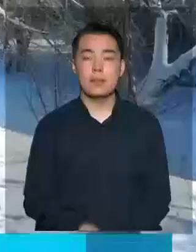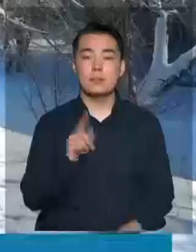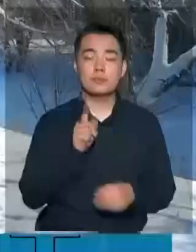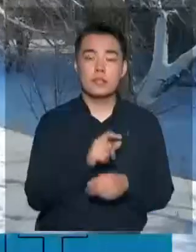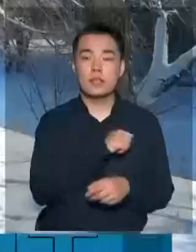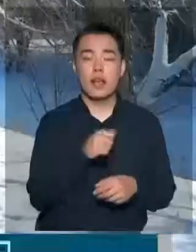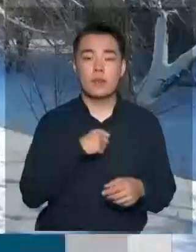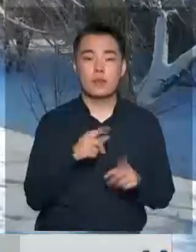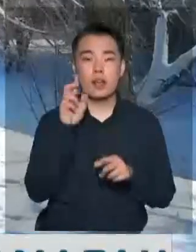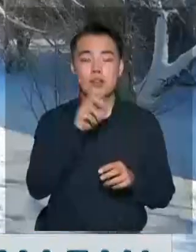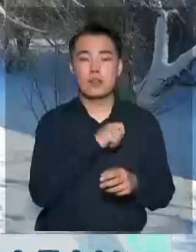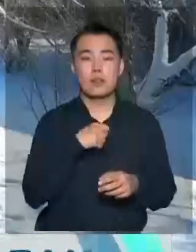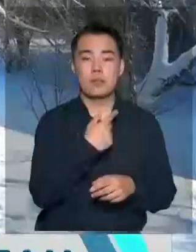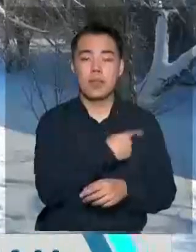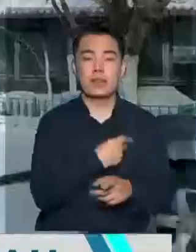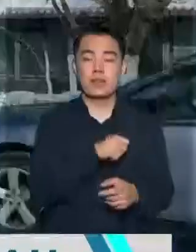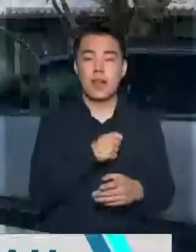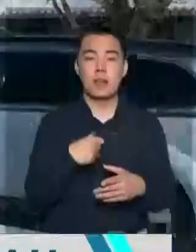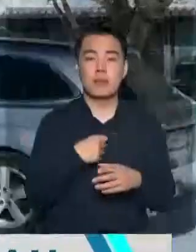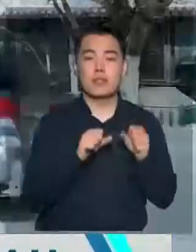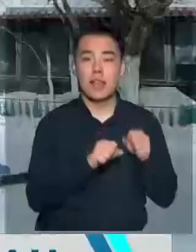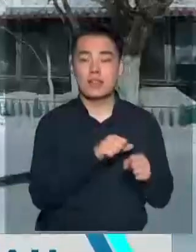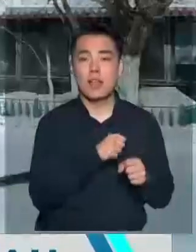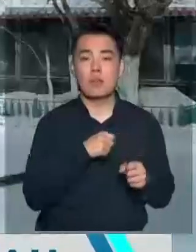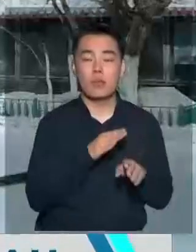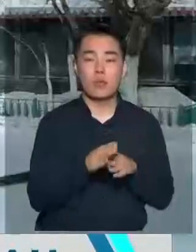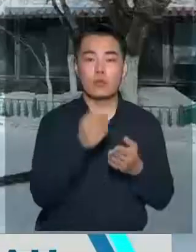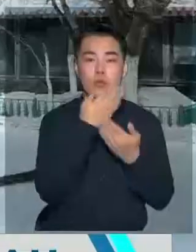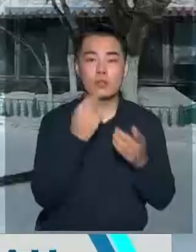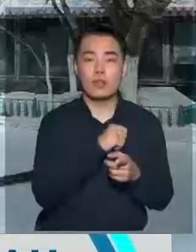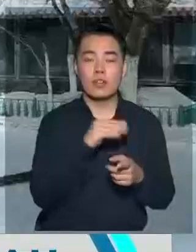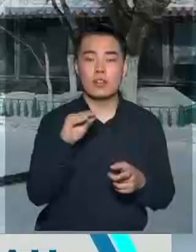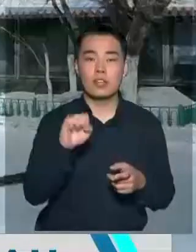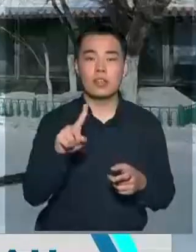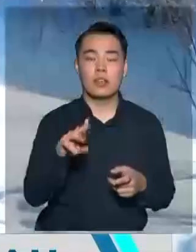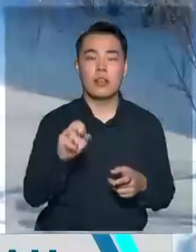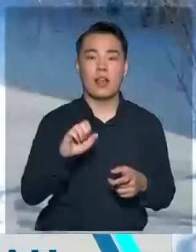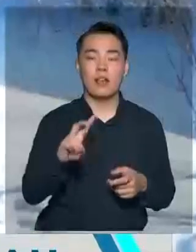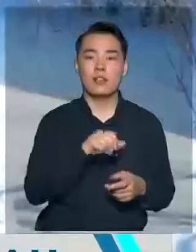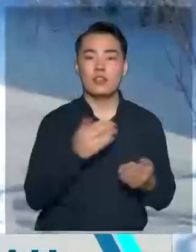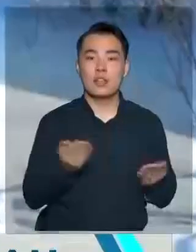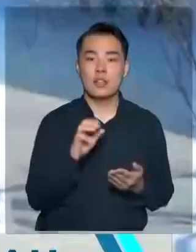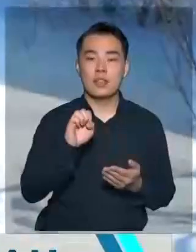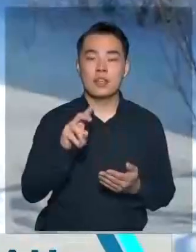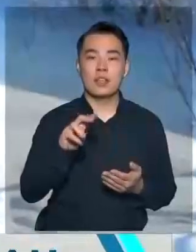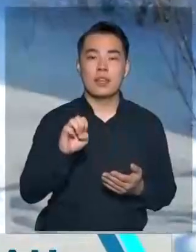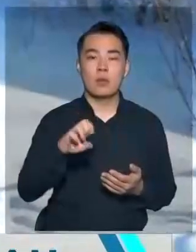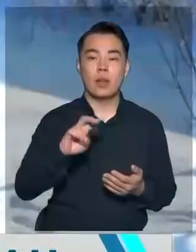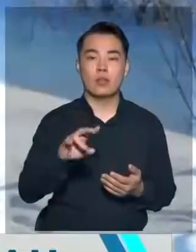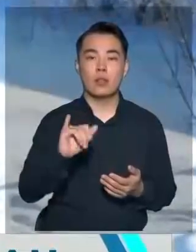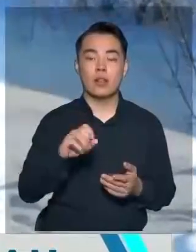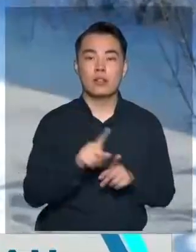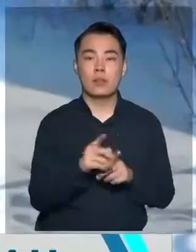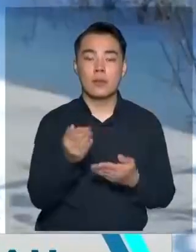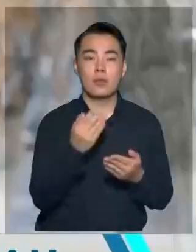Міндетті әлеуметтік медициналық сақтандыру жүйесіне көңілі толмайтындардың бірі Жезқазған қаласының тұрғыны Еркебұлан Нұрланов. Өткен